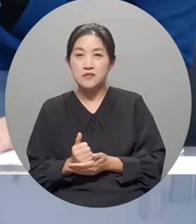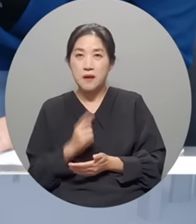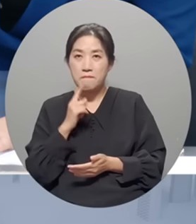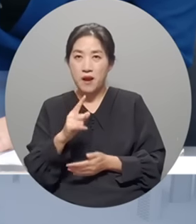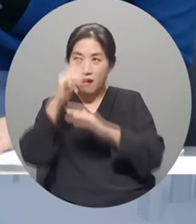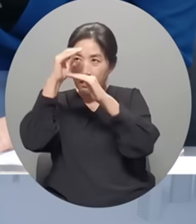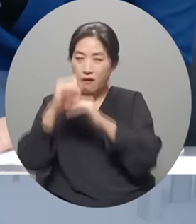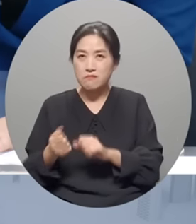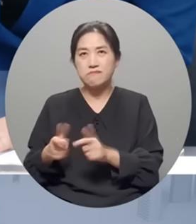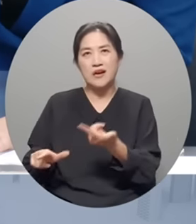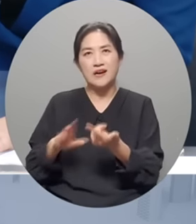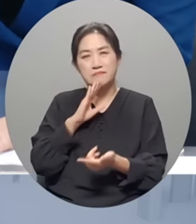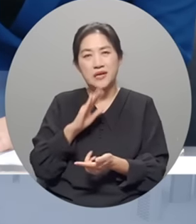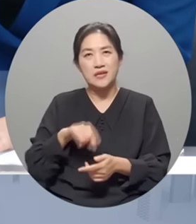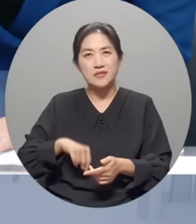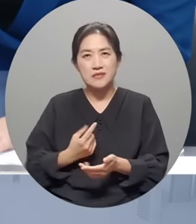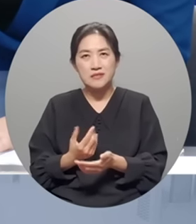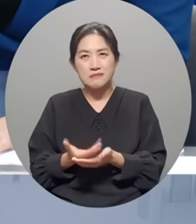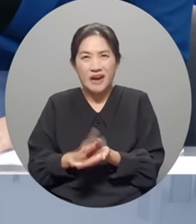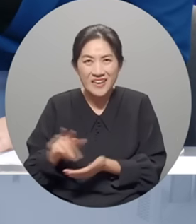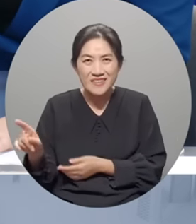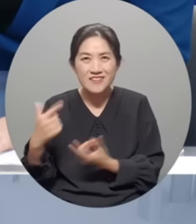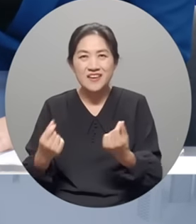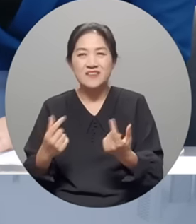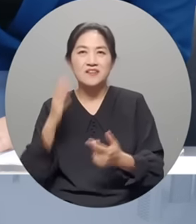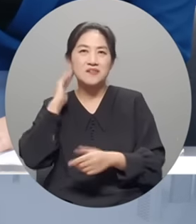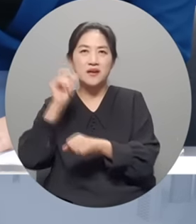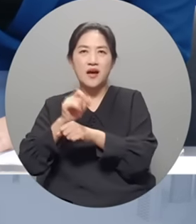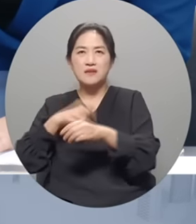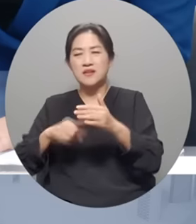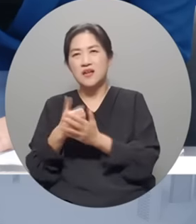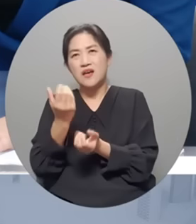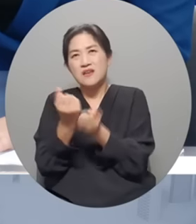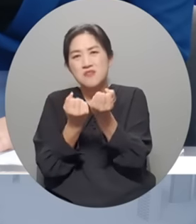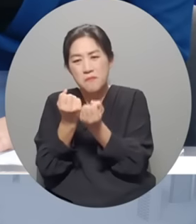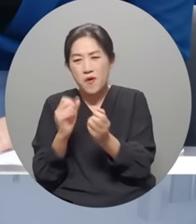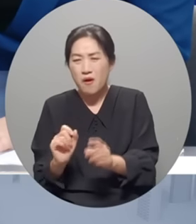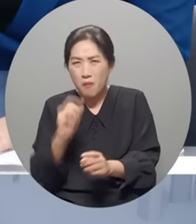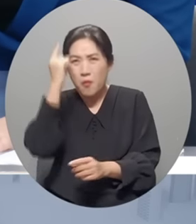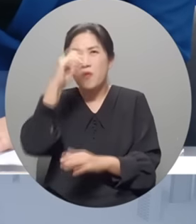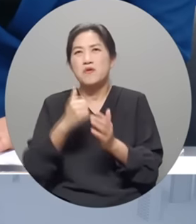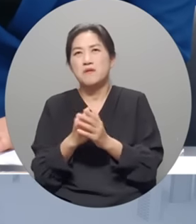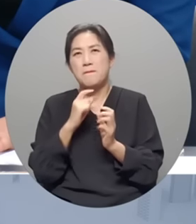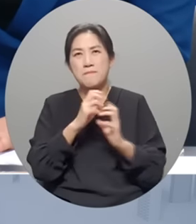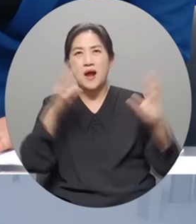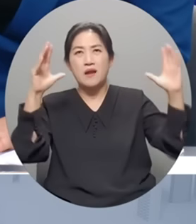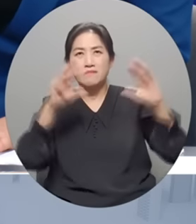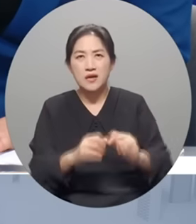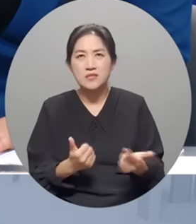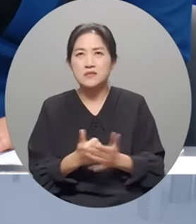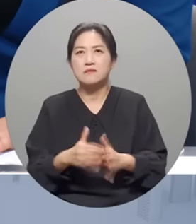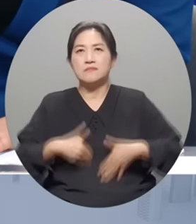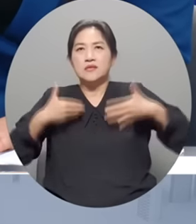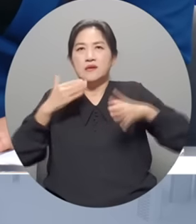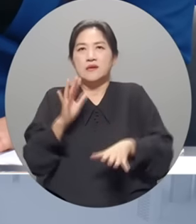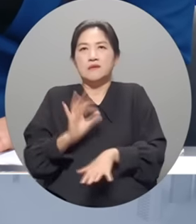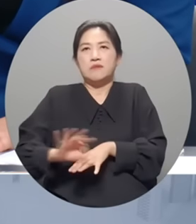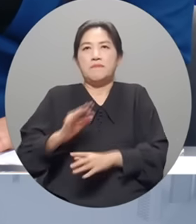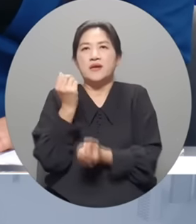스스로가 뒤집은 상황인데 대통령실 내부에서도 해명이 논란을 잠재우기는커녕 섣부르고 부실한 해명이